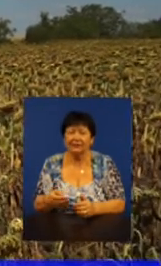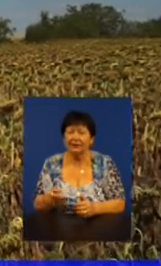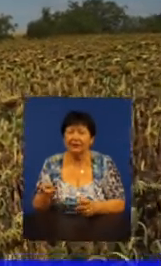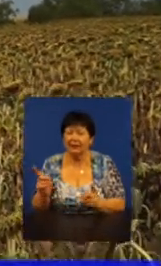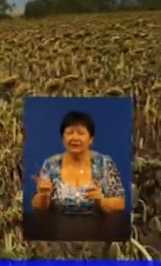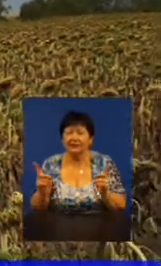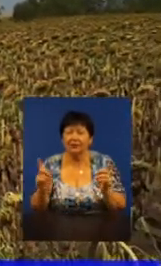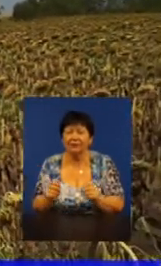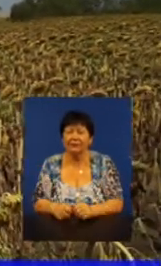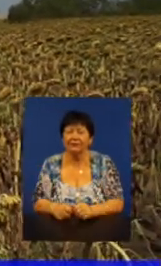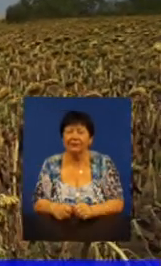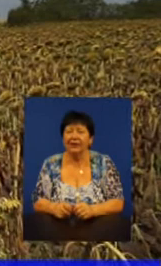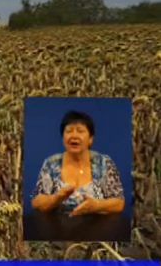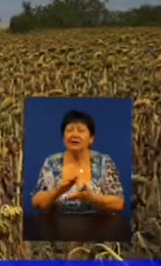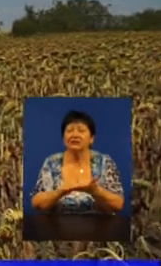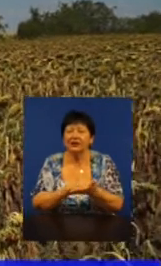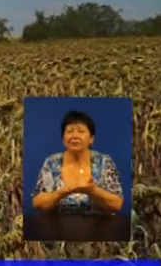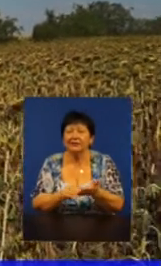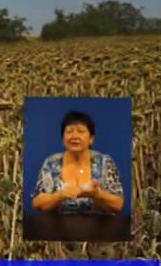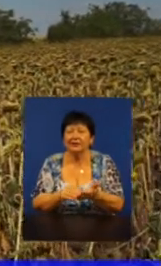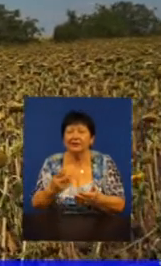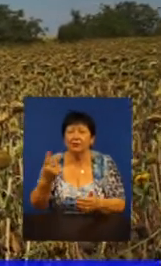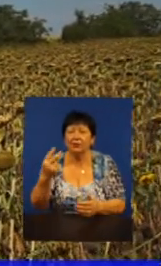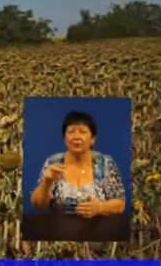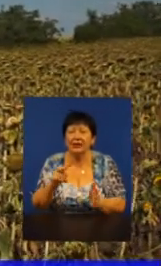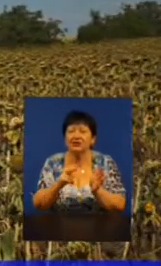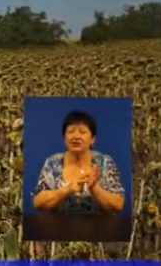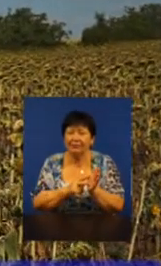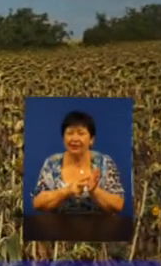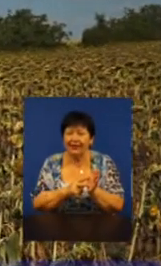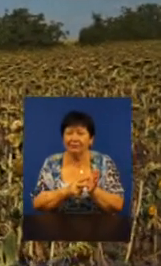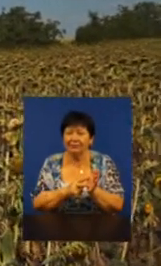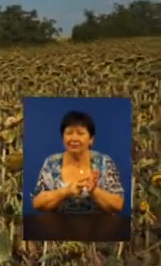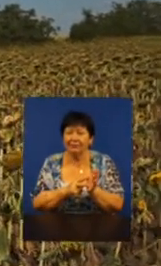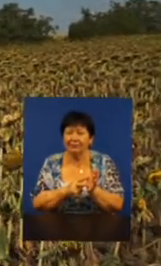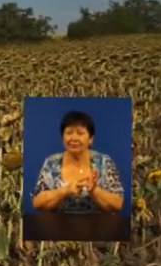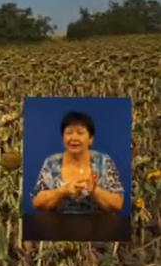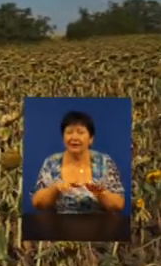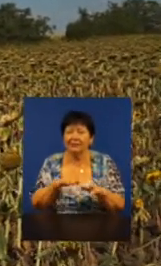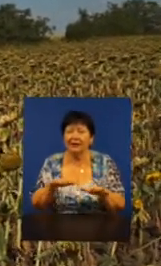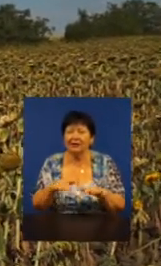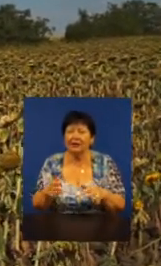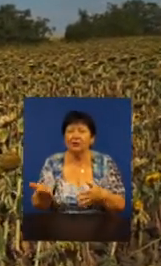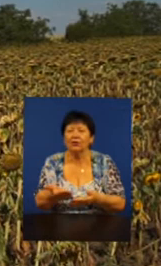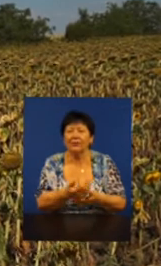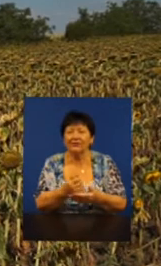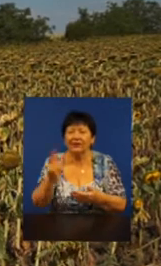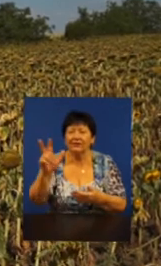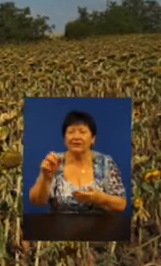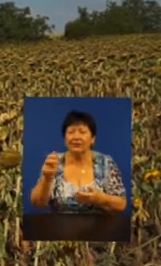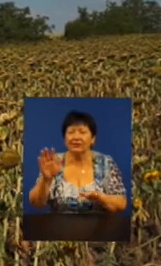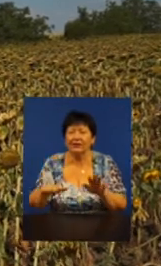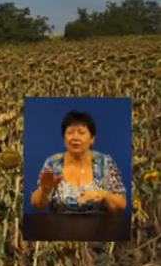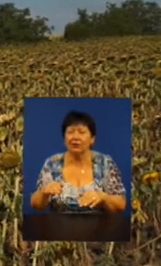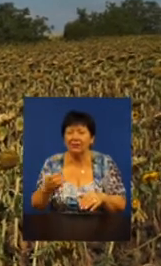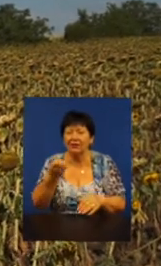catastrofală. Se repetă aproximativ anul 2007, când practic am strâns 300 de kg de floare